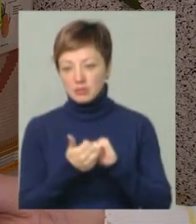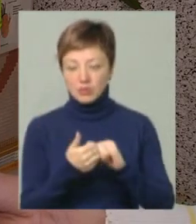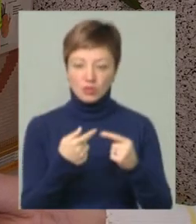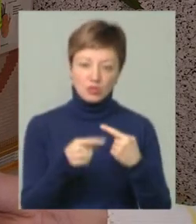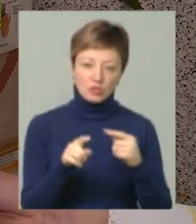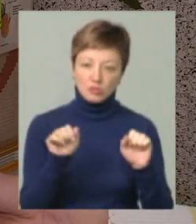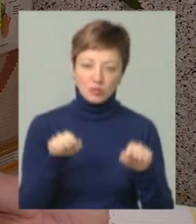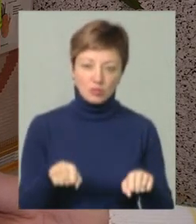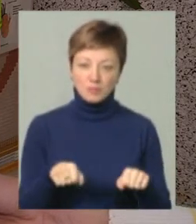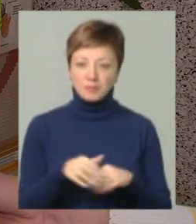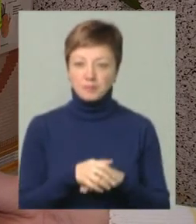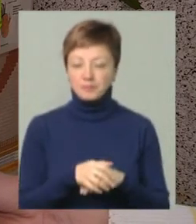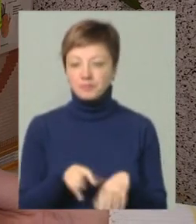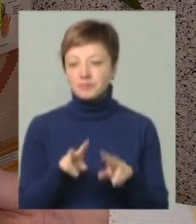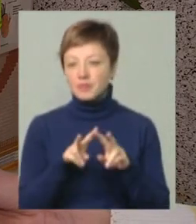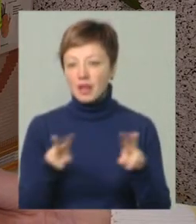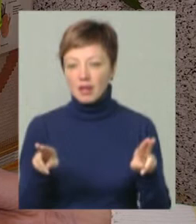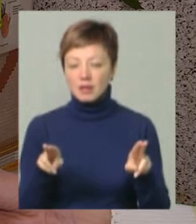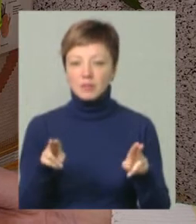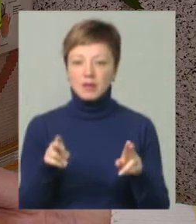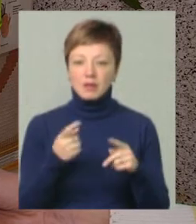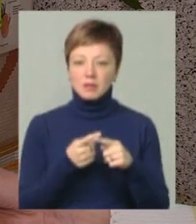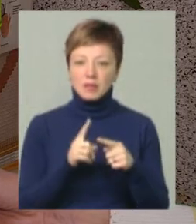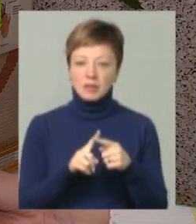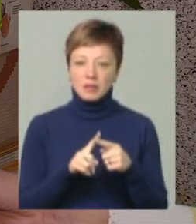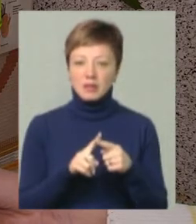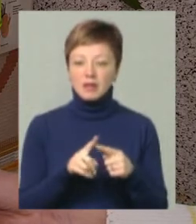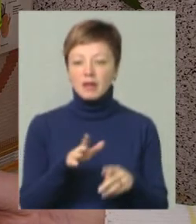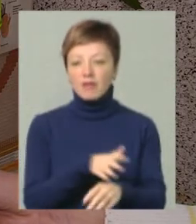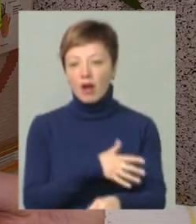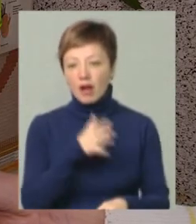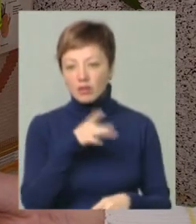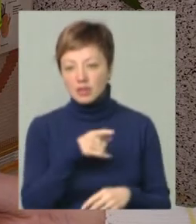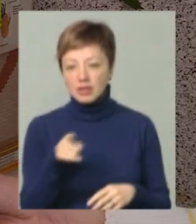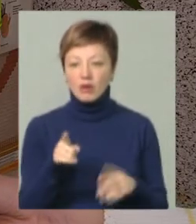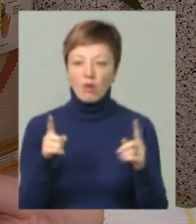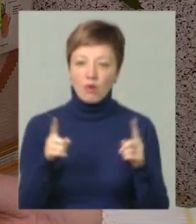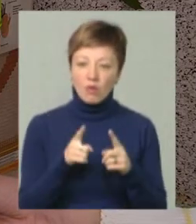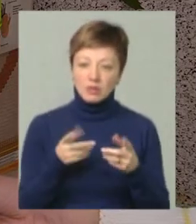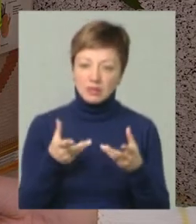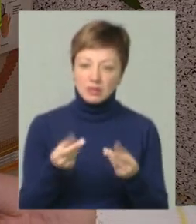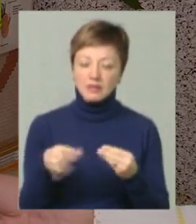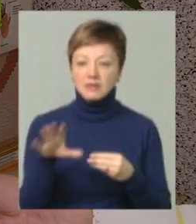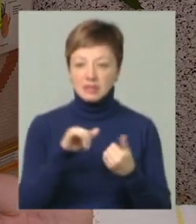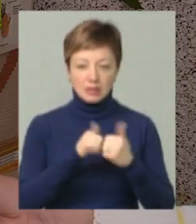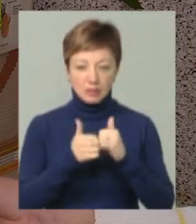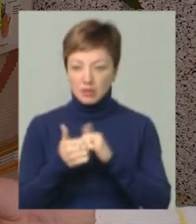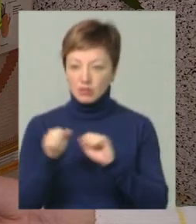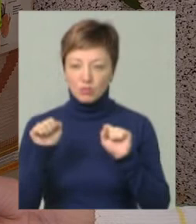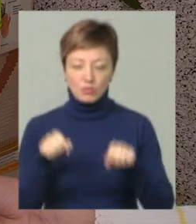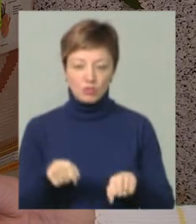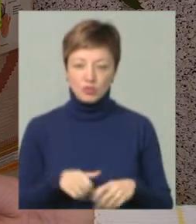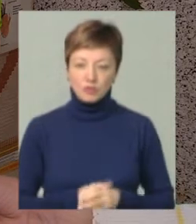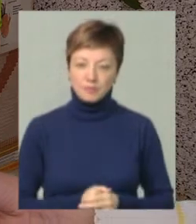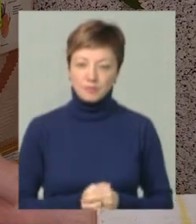на інші інсуліни. Так само і аналогові інсуліни, ультракороткі, короткі, тривалої дії. Всі інсуліни взаємозаміняємо і ми можемо замінити одні